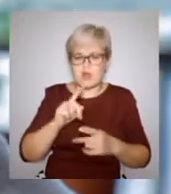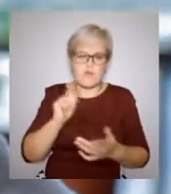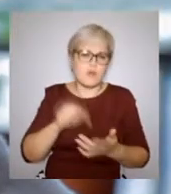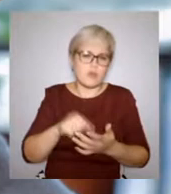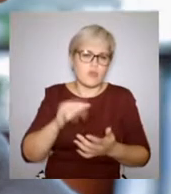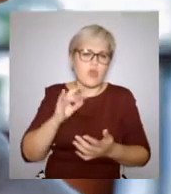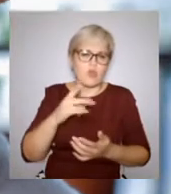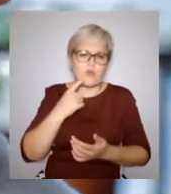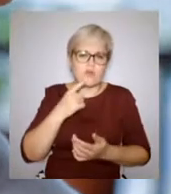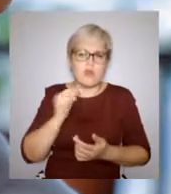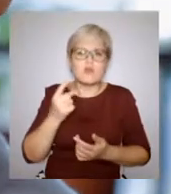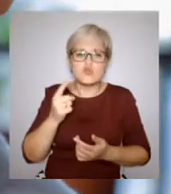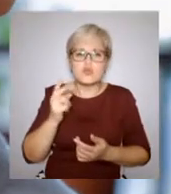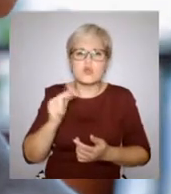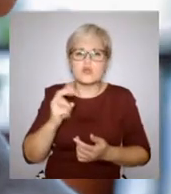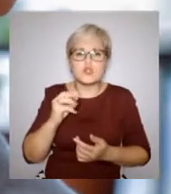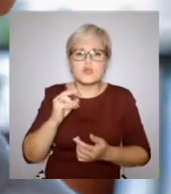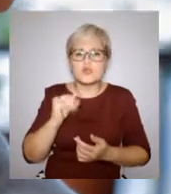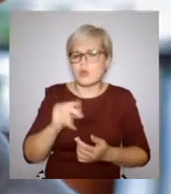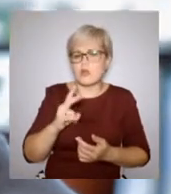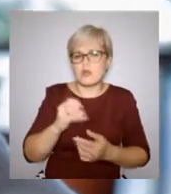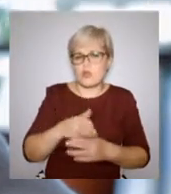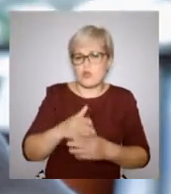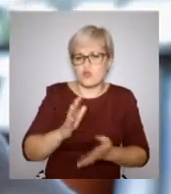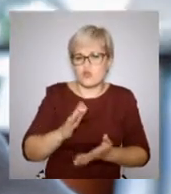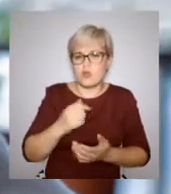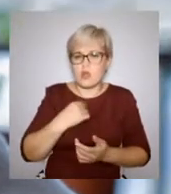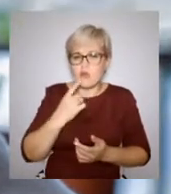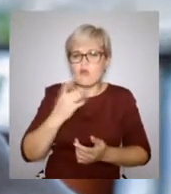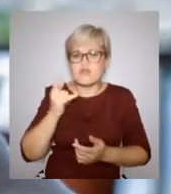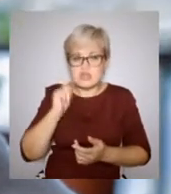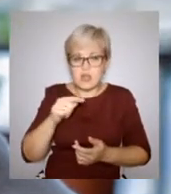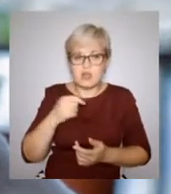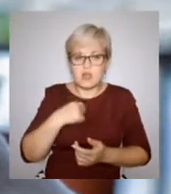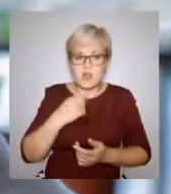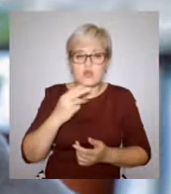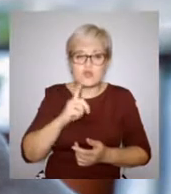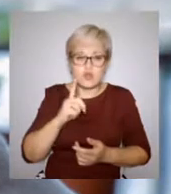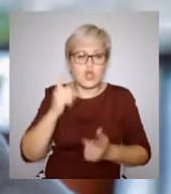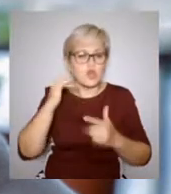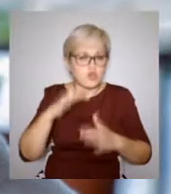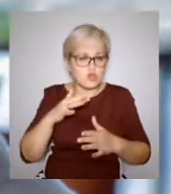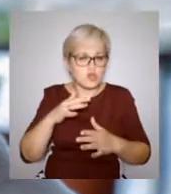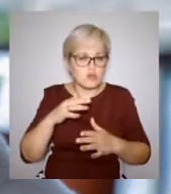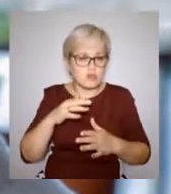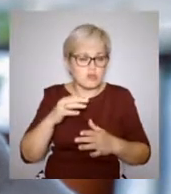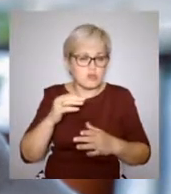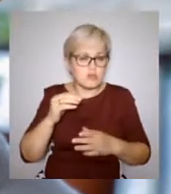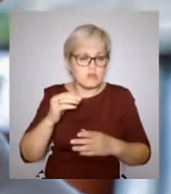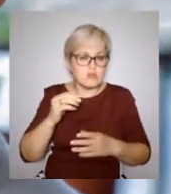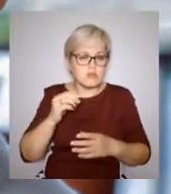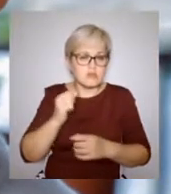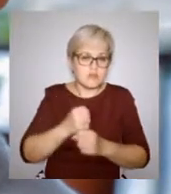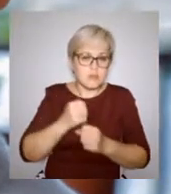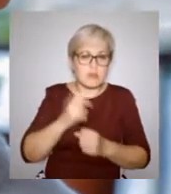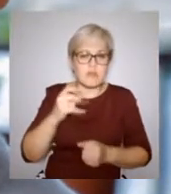по просьбе когда почему так депутат не поможешь я вы знаете ну вот я что-то решил сложить мандат и